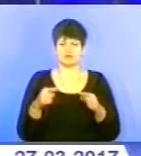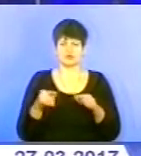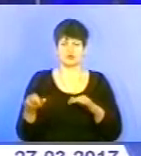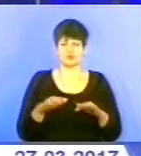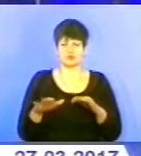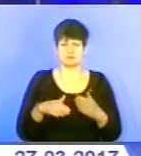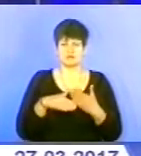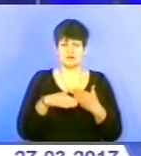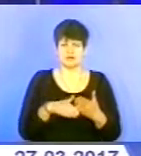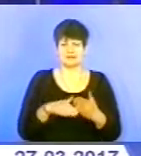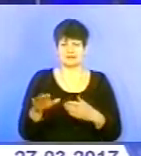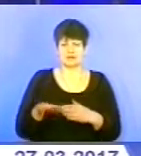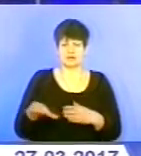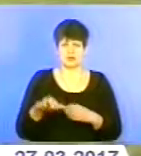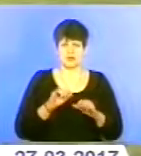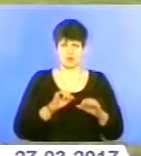сприяння територіальній обороні України.